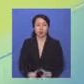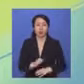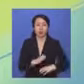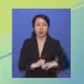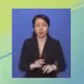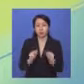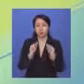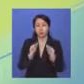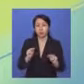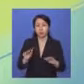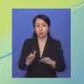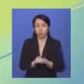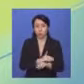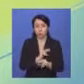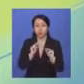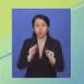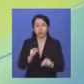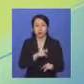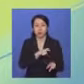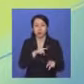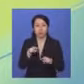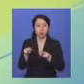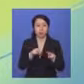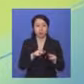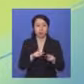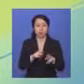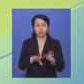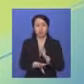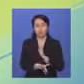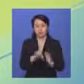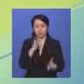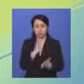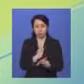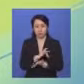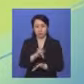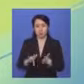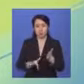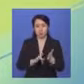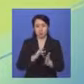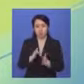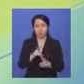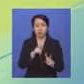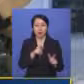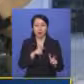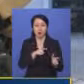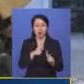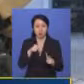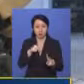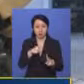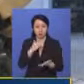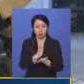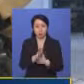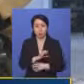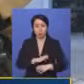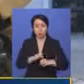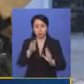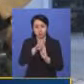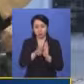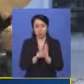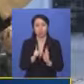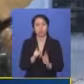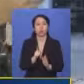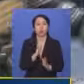Хартия справедливого и добросовестного наблюдения за выборами опубликована в Центре непартийных наблюдений. В ней изложены общие задачи